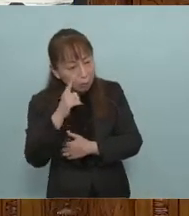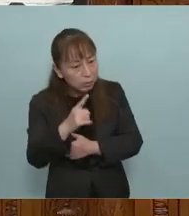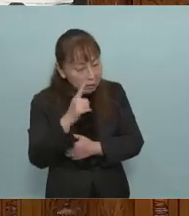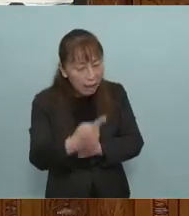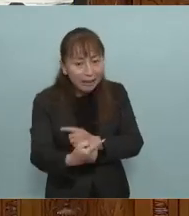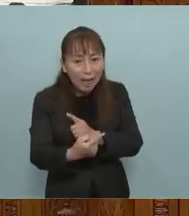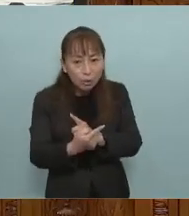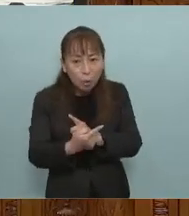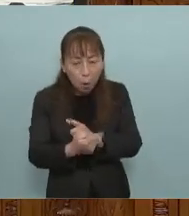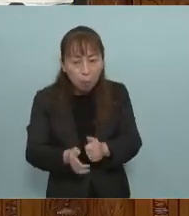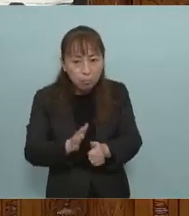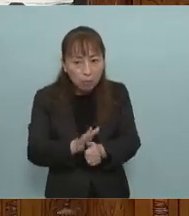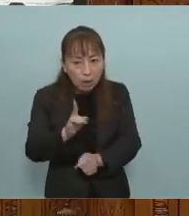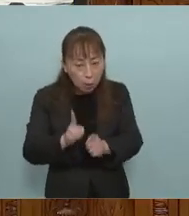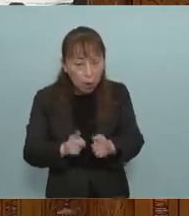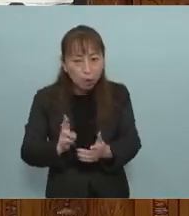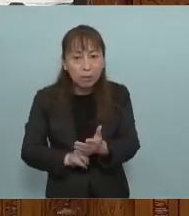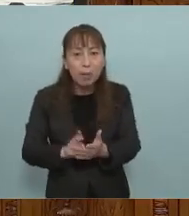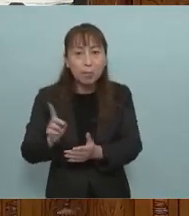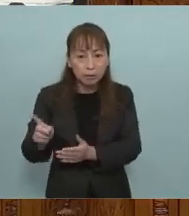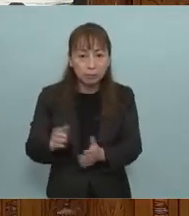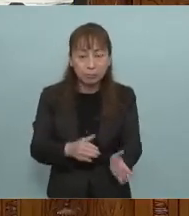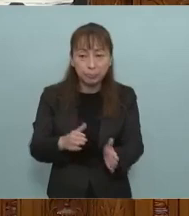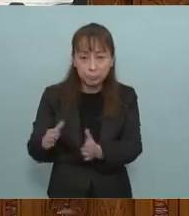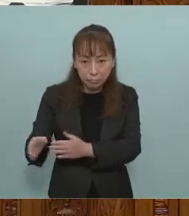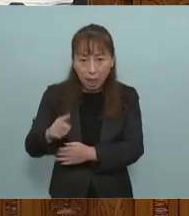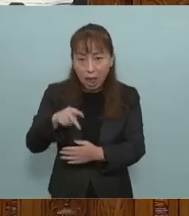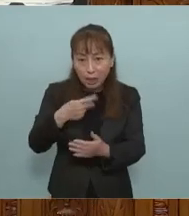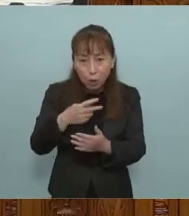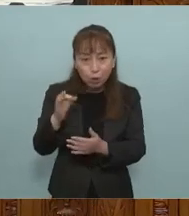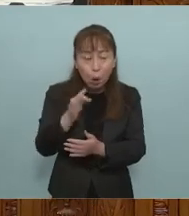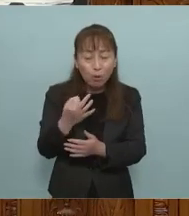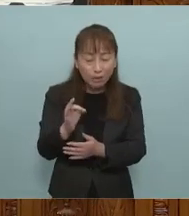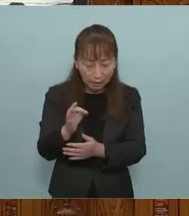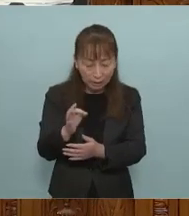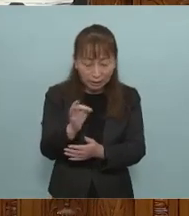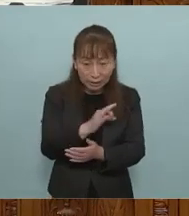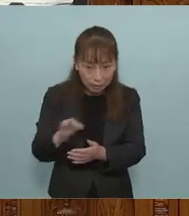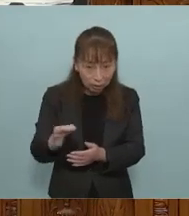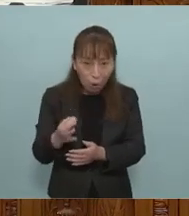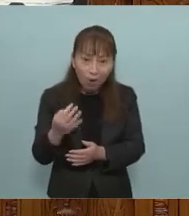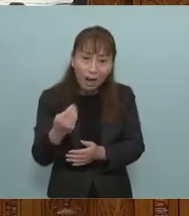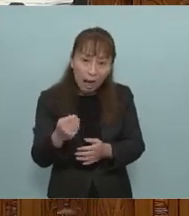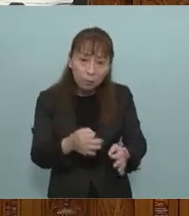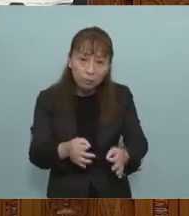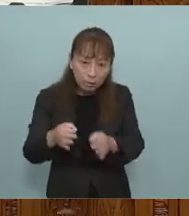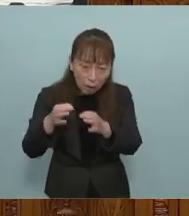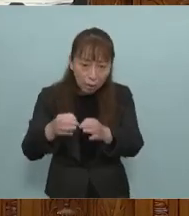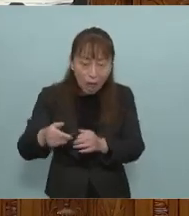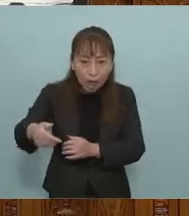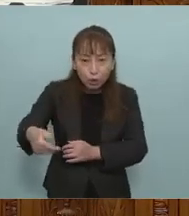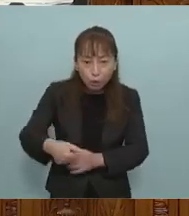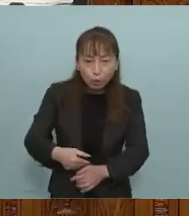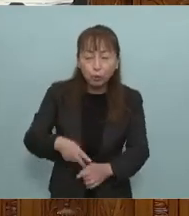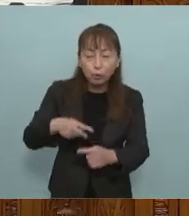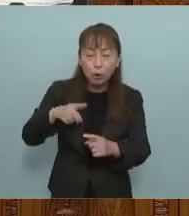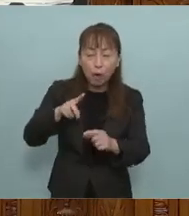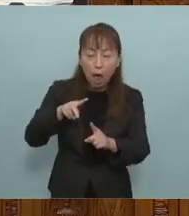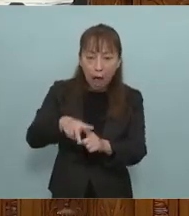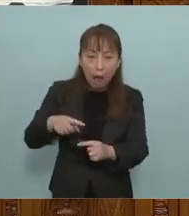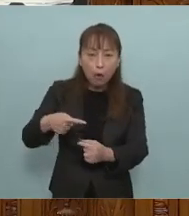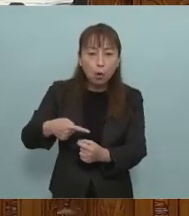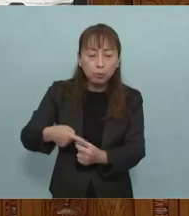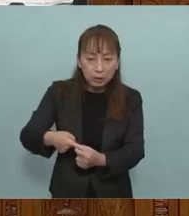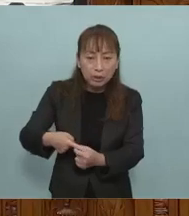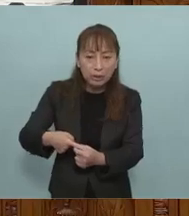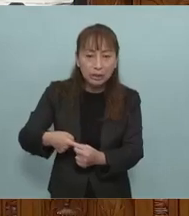ります。また、食料品の価格高騰に対しては、輸入小麦、肥料、飼料など